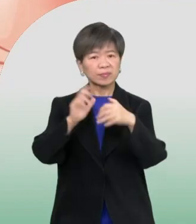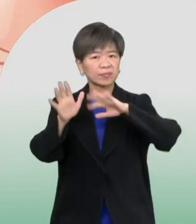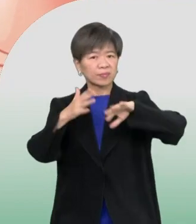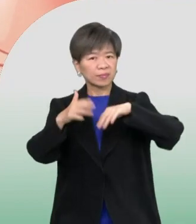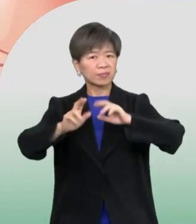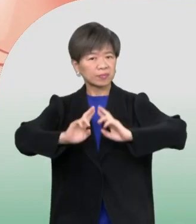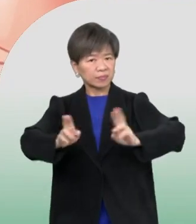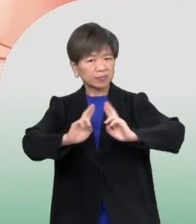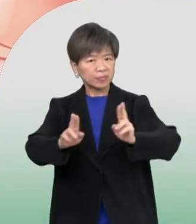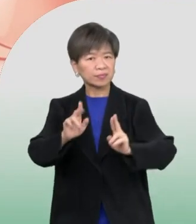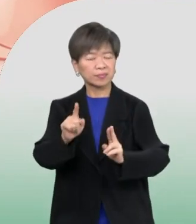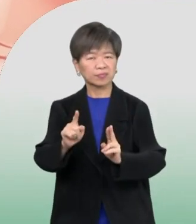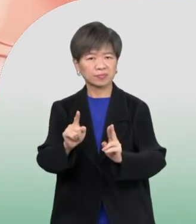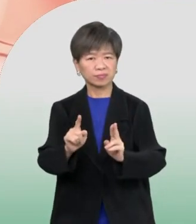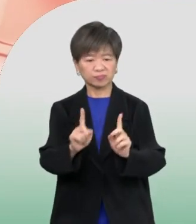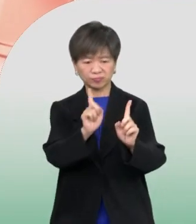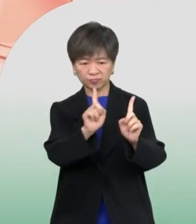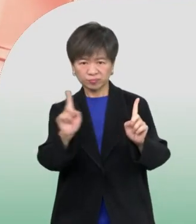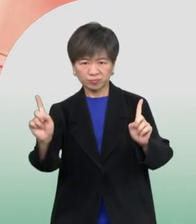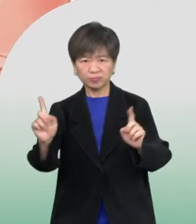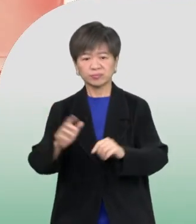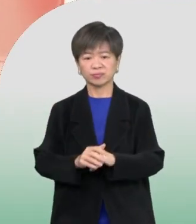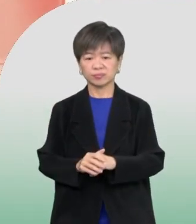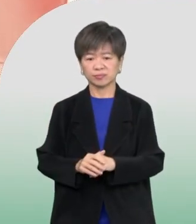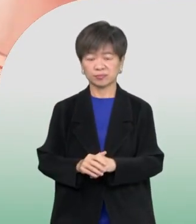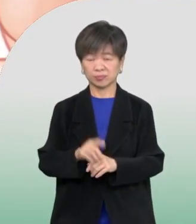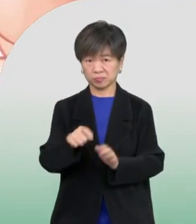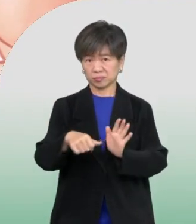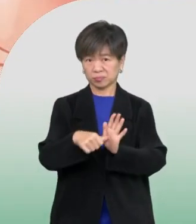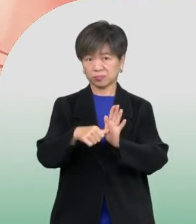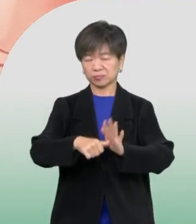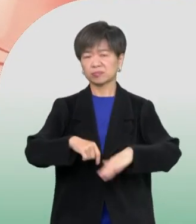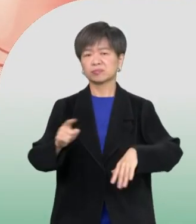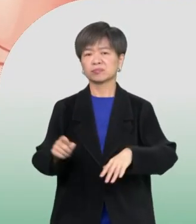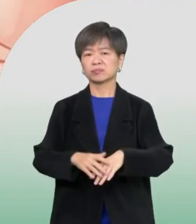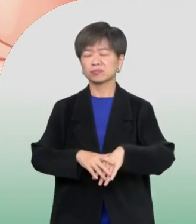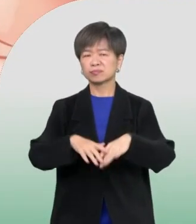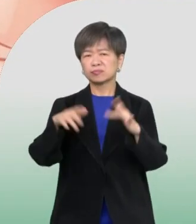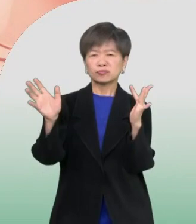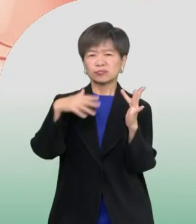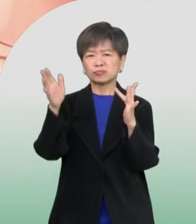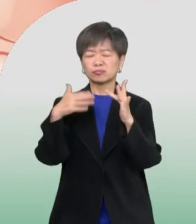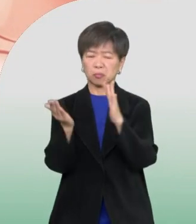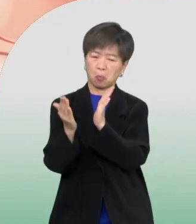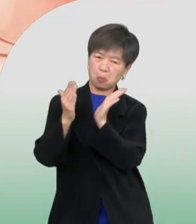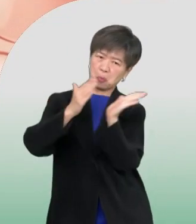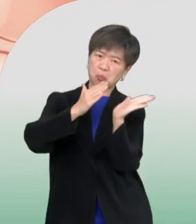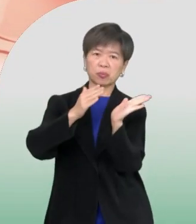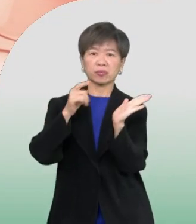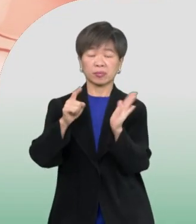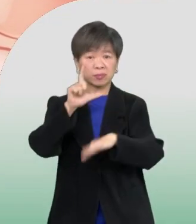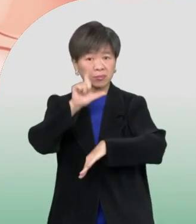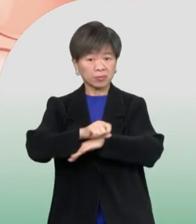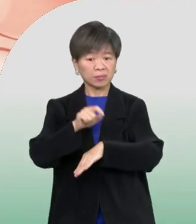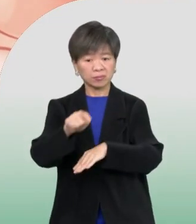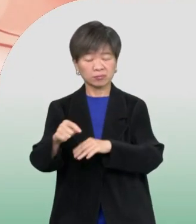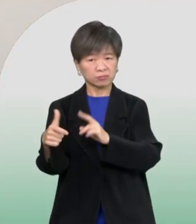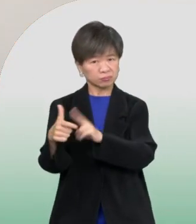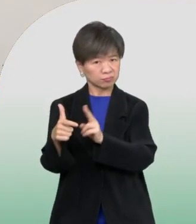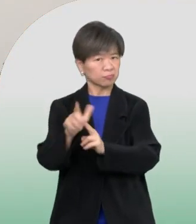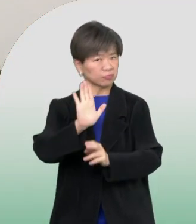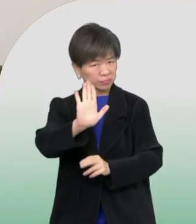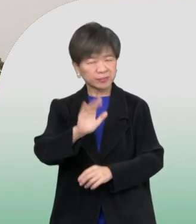的那个风力发电，还有其实是我们这里有很著名的风检树，这些其实都是在我们的课程里面会介绍